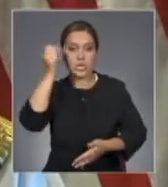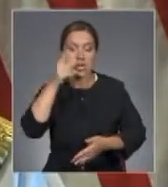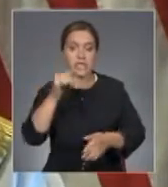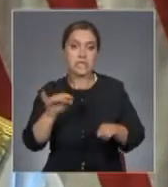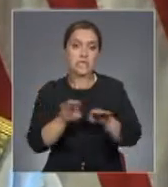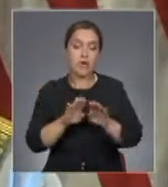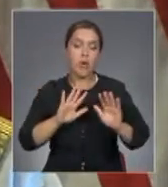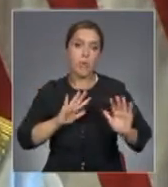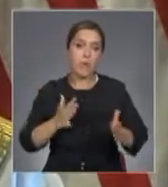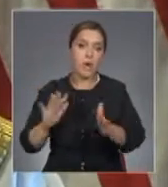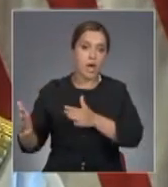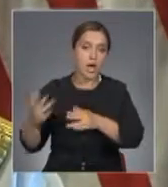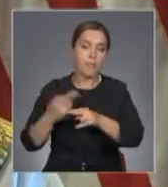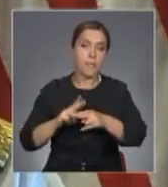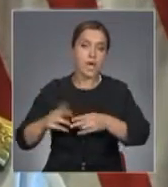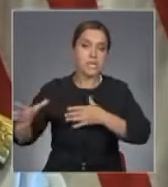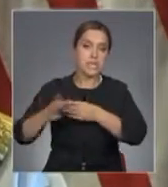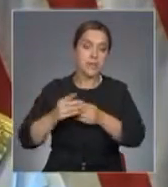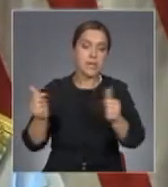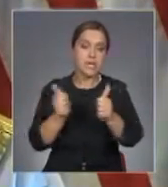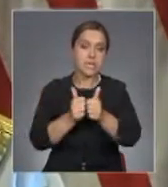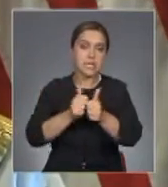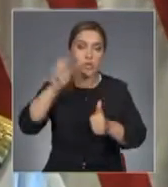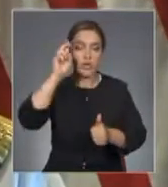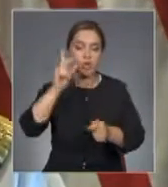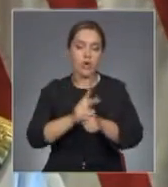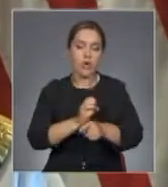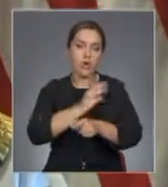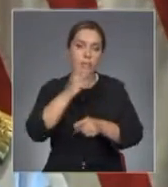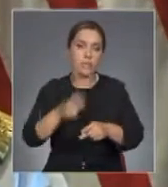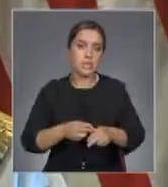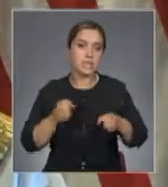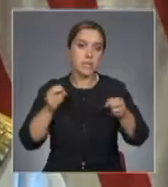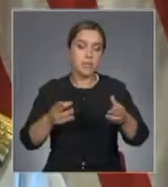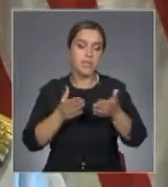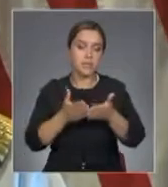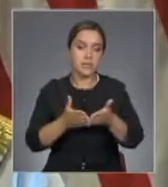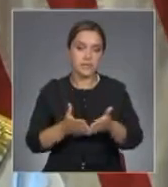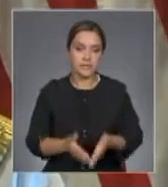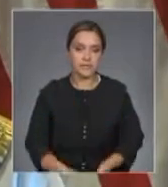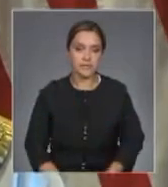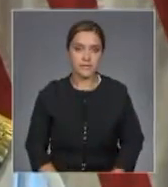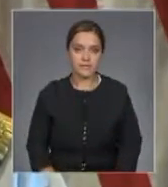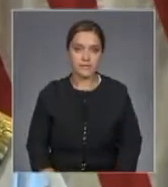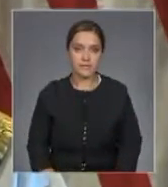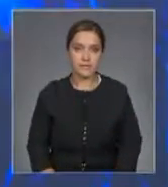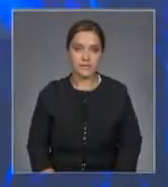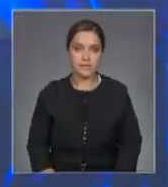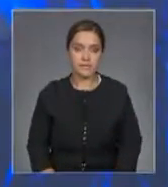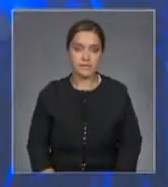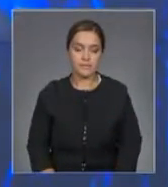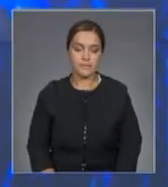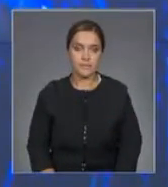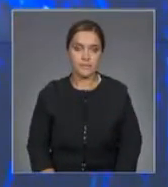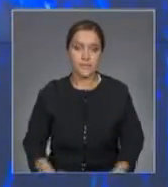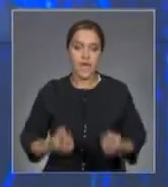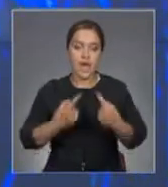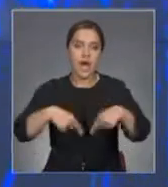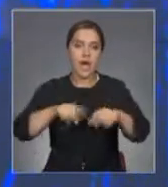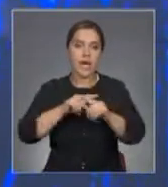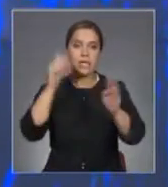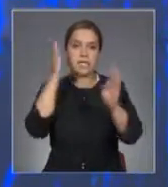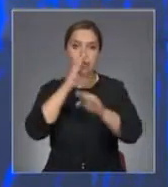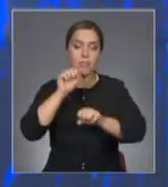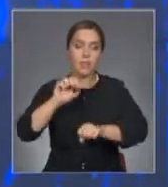подобные происшествия. Совместно с соседями мы должны обеспечить безопасность всех судов в Южно-Китайском море. Агентство